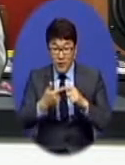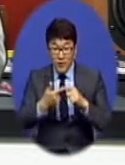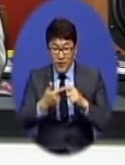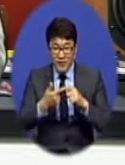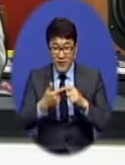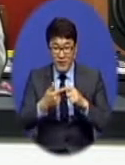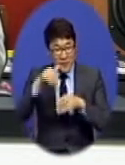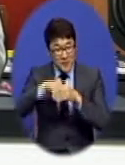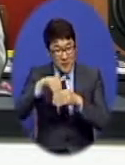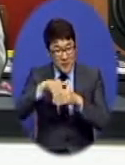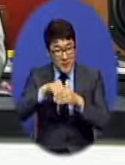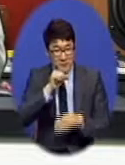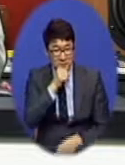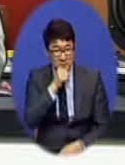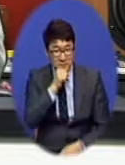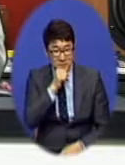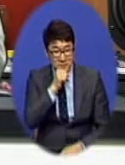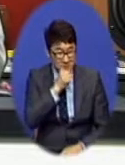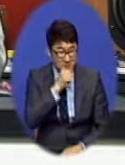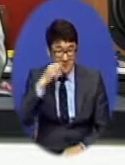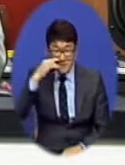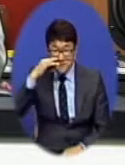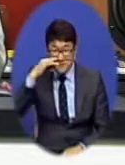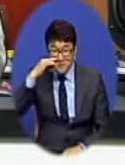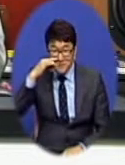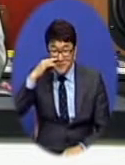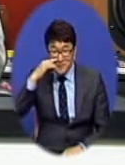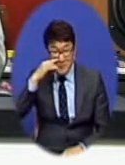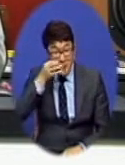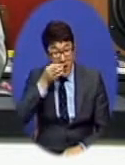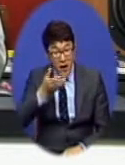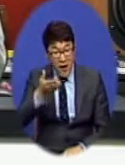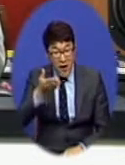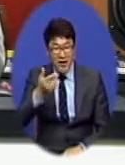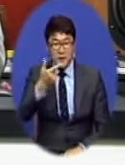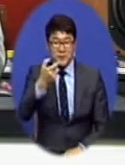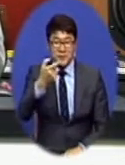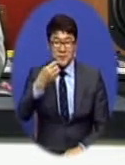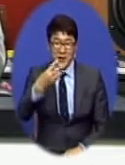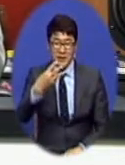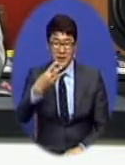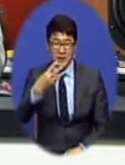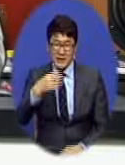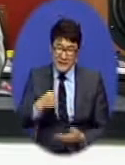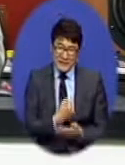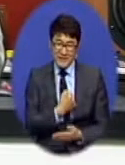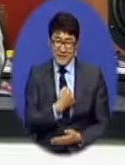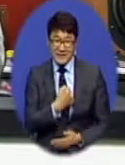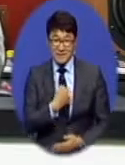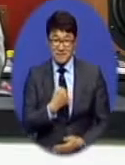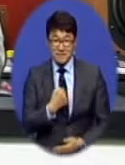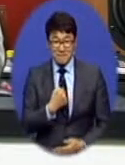박화자님의 투표 심사, 참여자 심사를 좀 보고 갈까요? 네. 63표, 좀